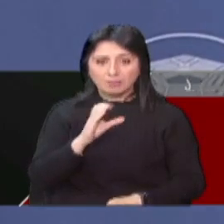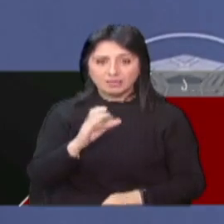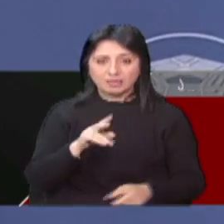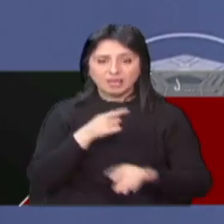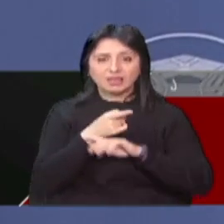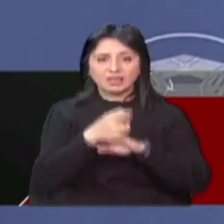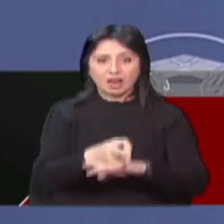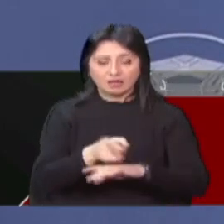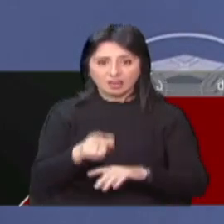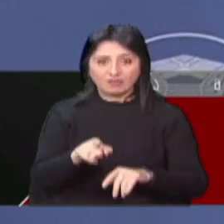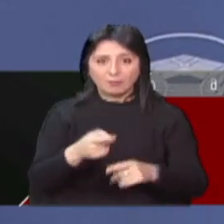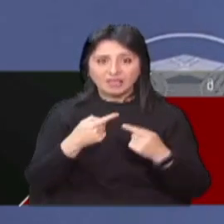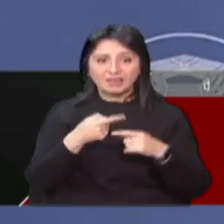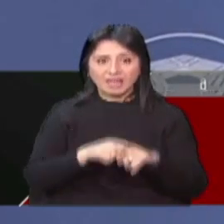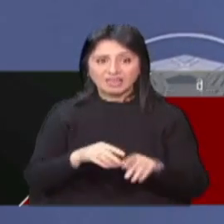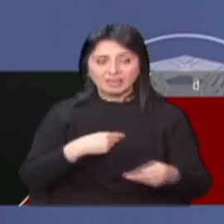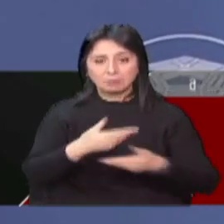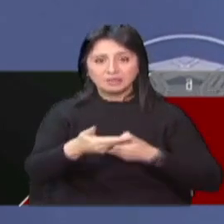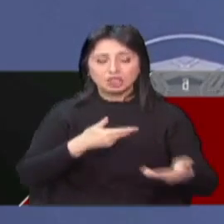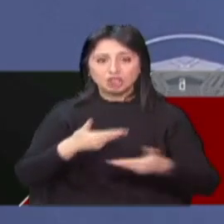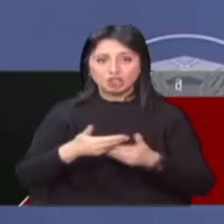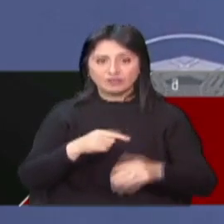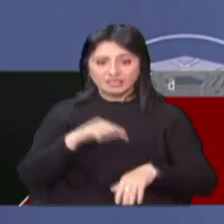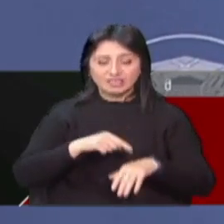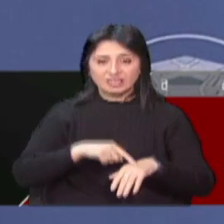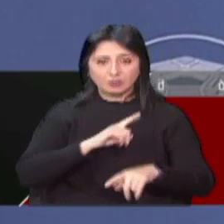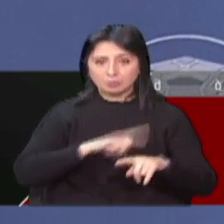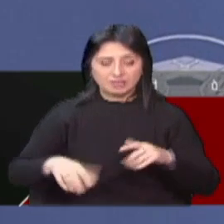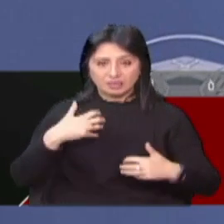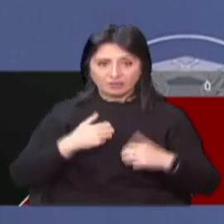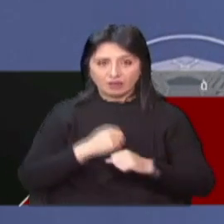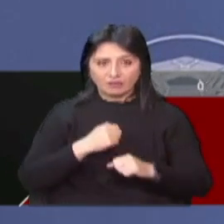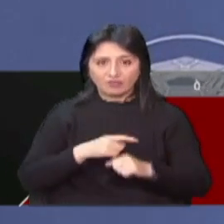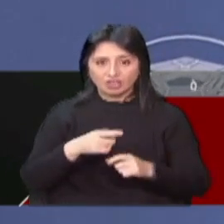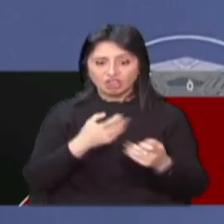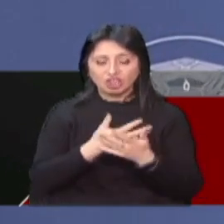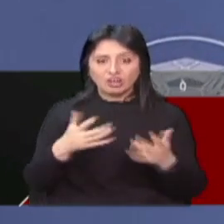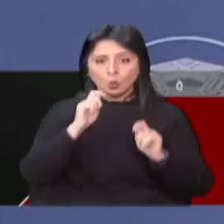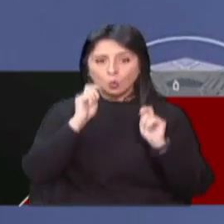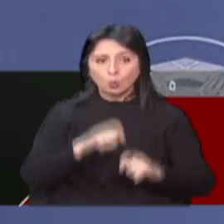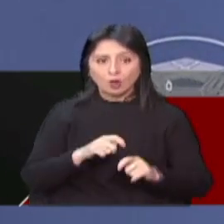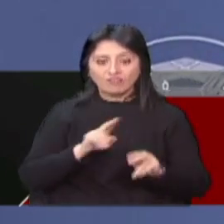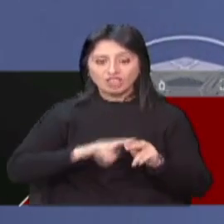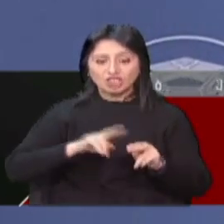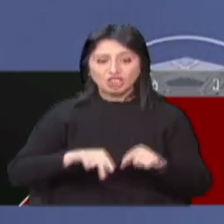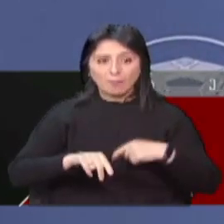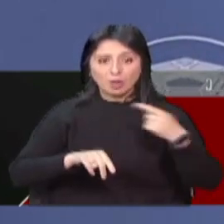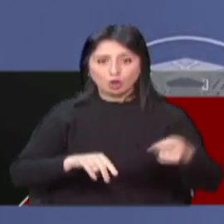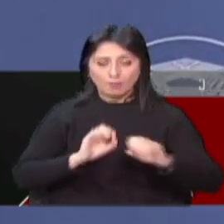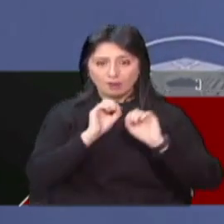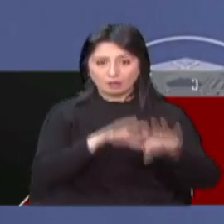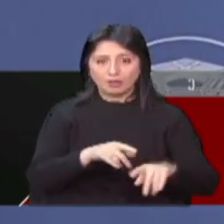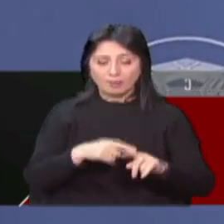ras mogtsem sashvoleba sam teknikis mitsodebis protsesi sagznoblad davachkarot. Da es sheiaragheba Ukrainas shemodgomistvis